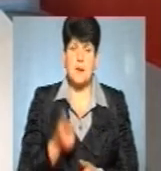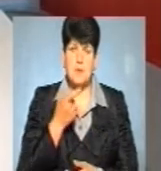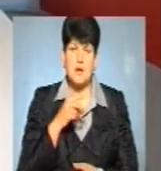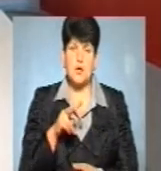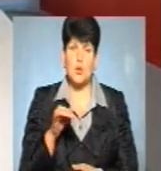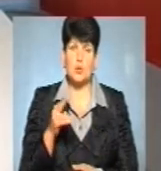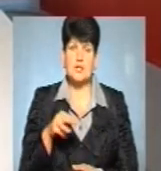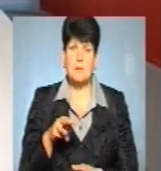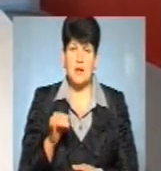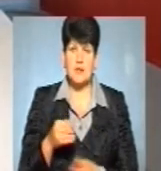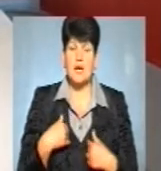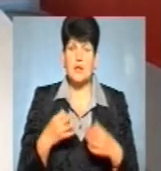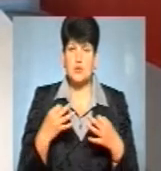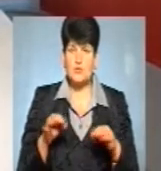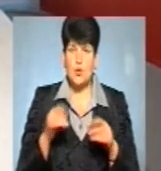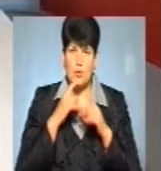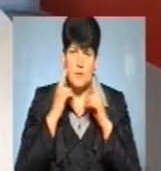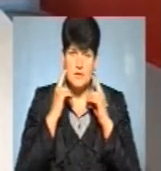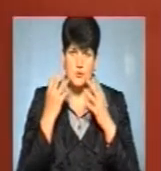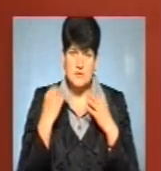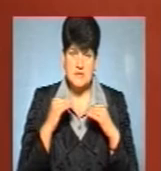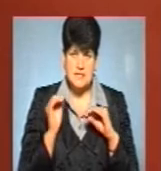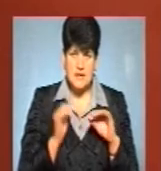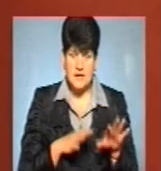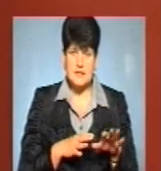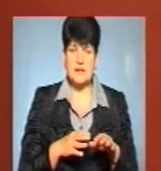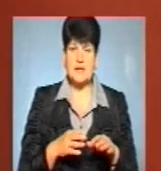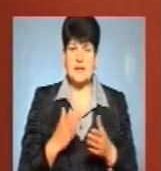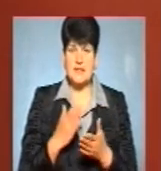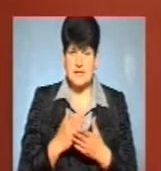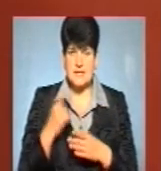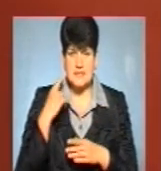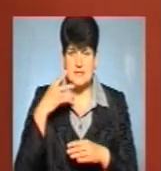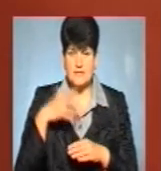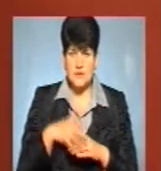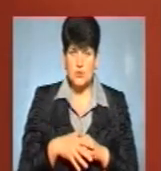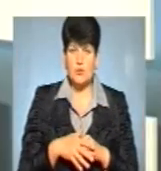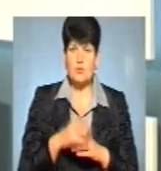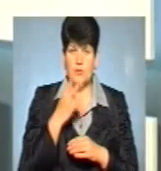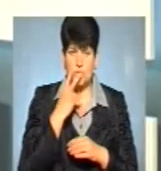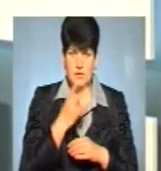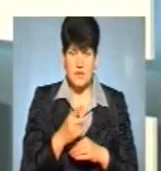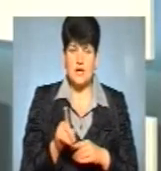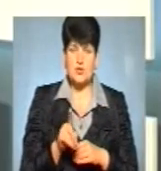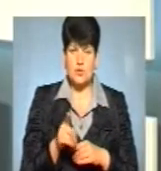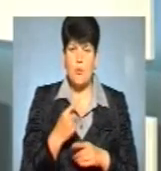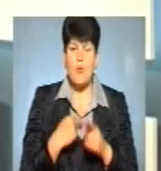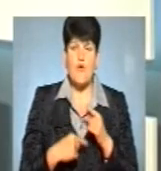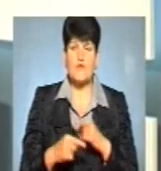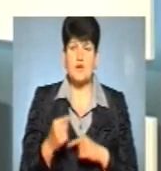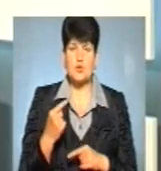дозволю зняти маску. Я прийшов в масці і її свідомо тут одів, демонструю. Я щойно повернувся